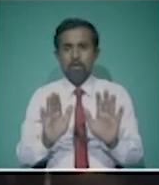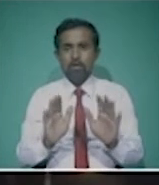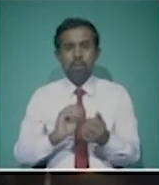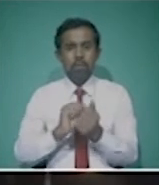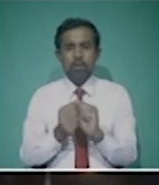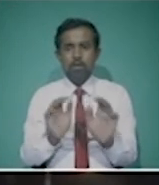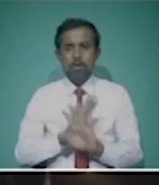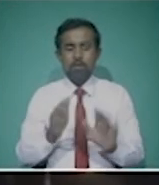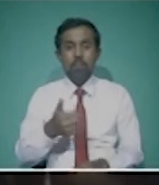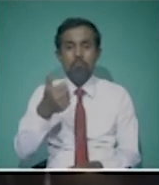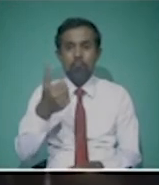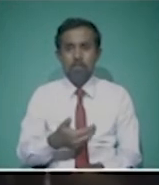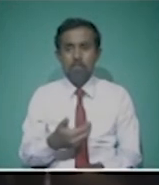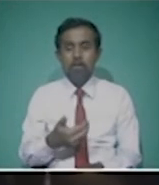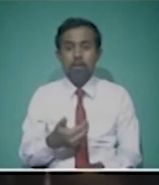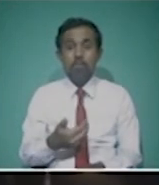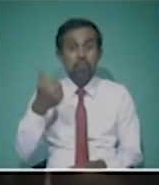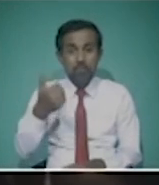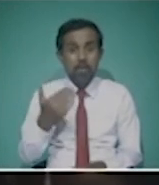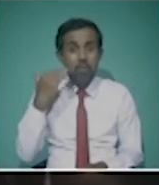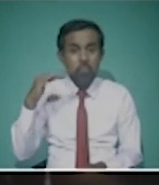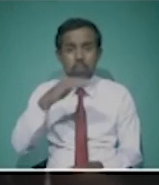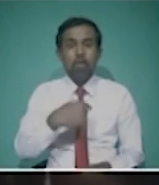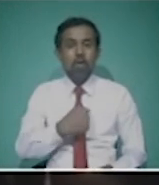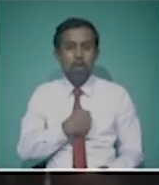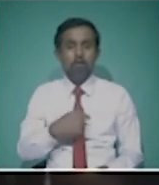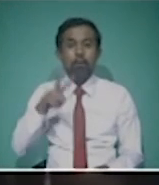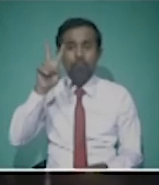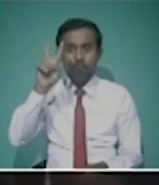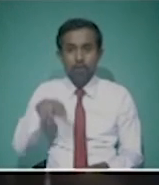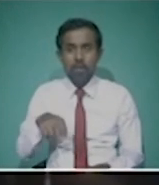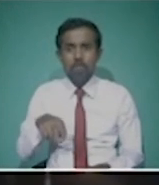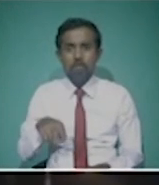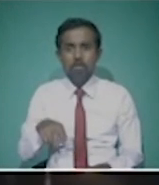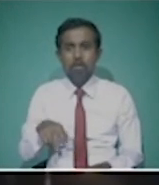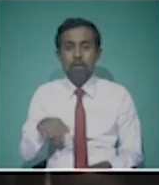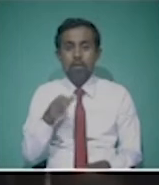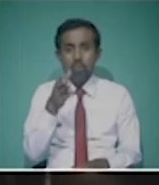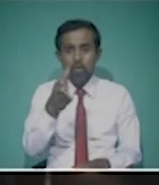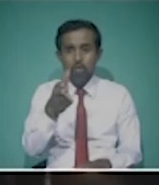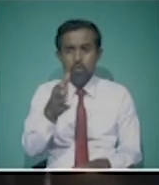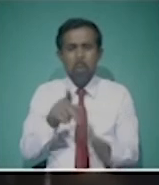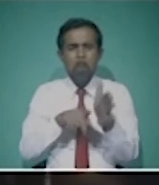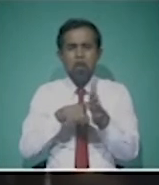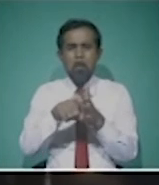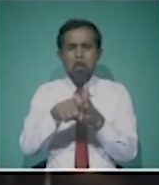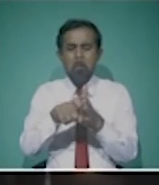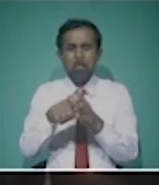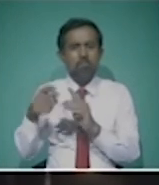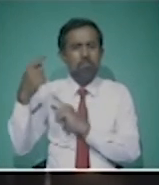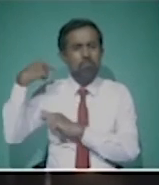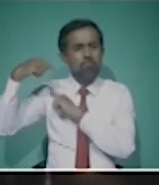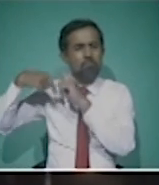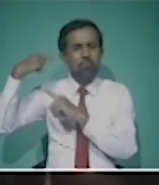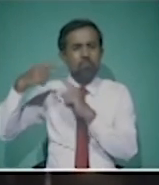முக்கியம், ஆனால் மக்களுடைய மனங்களை வெல்லுங்கள். இப்பொழுதும் நீங்கள் பழைய சிந்தனைகளில் இருந்து வருவதை விட அதிலேயே நீங்கள் புதிய